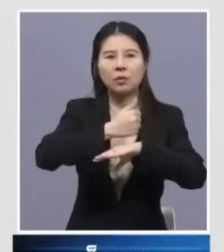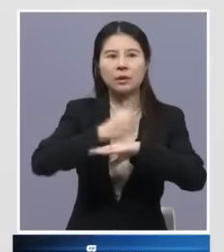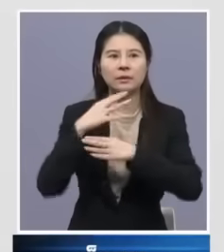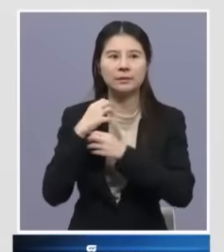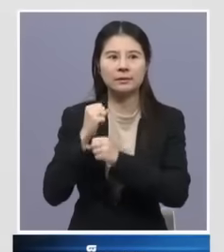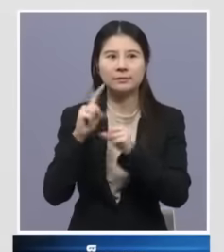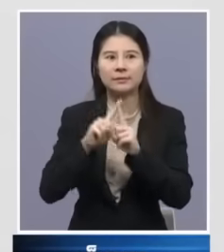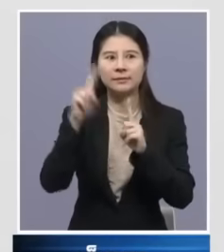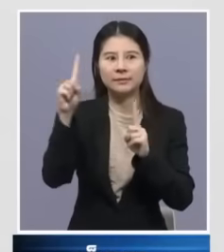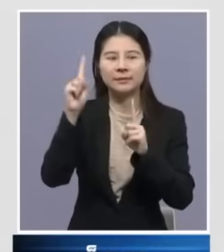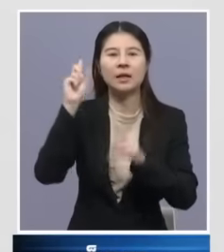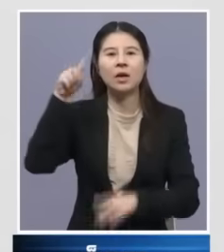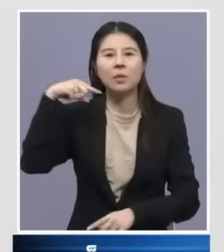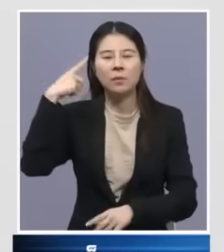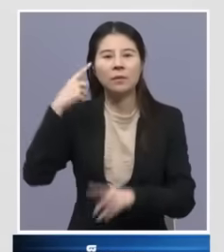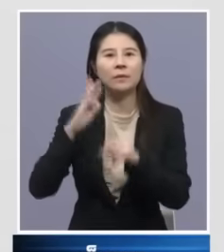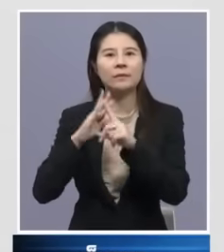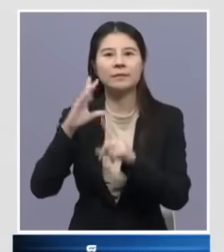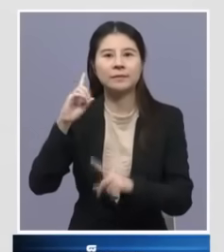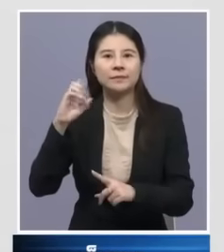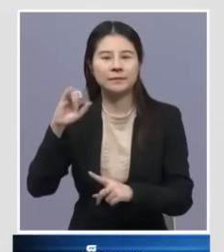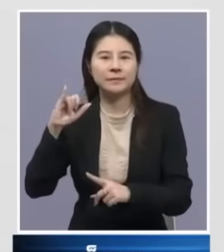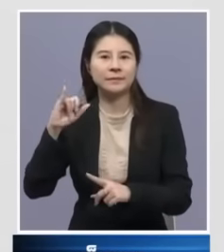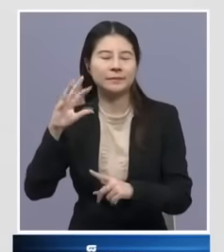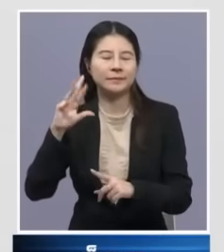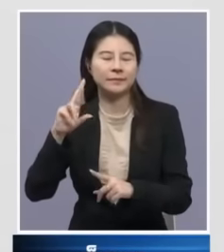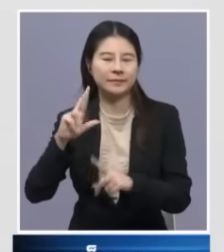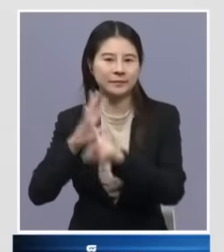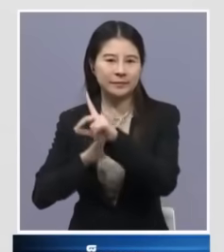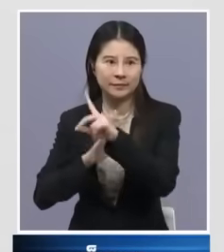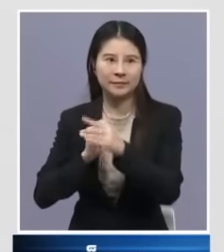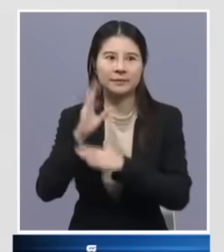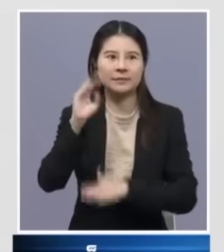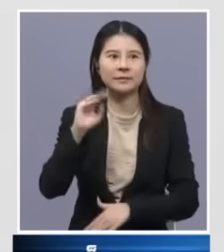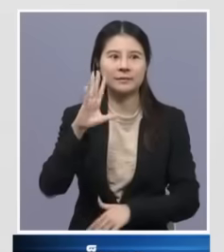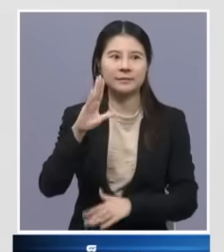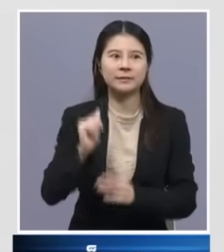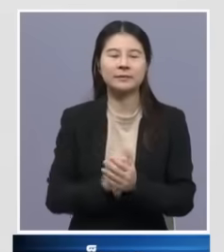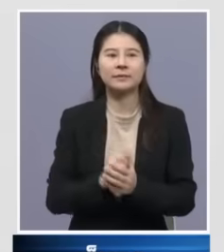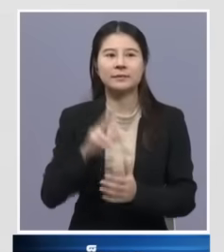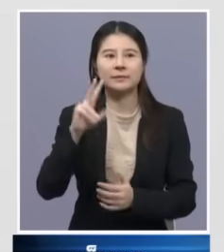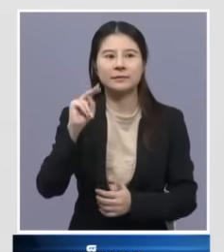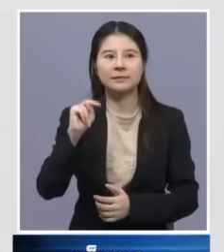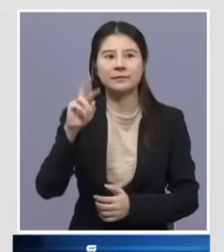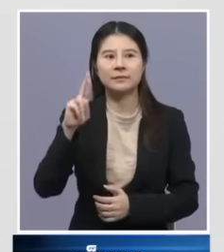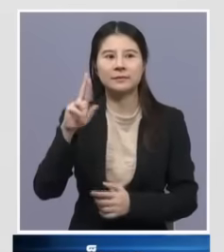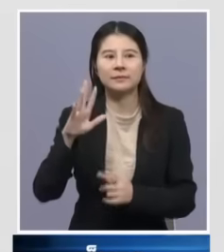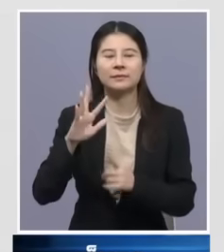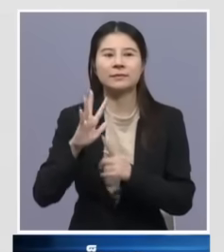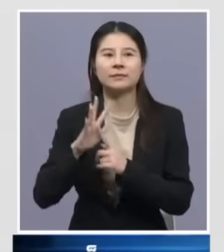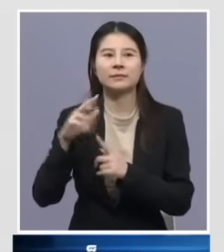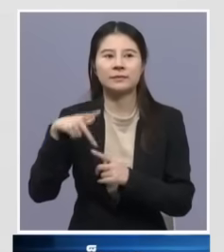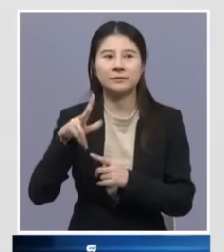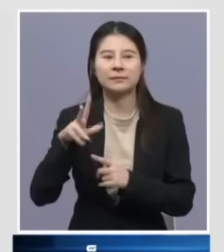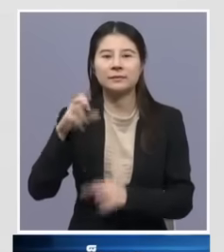อันดับ1เลยมาดำเดียววัฒนยาบุญนาค 45% คุณตุ้มนรพัฒน์แก้วทอง 12% แล้วก็มองว่าไม่มีใครเหมาะสม